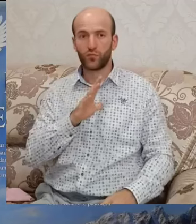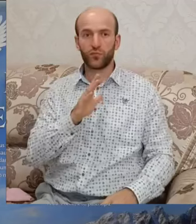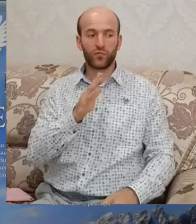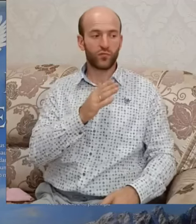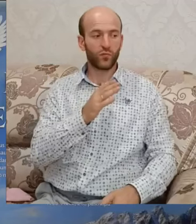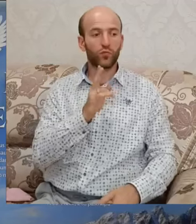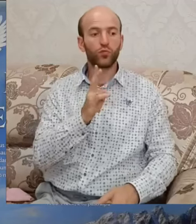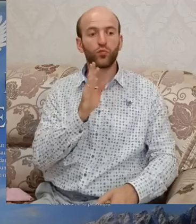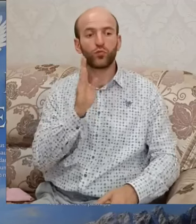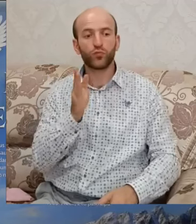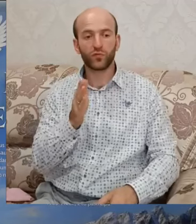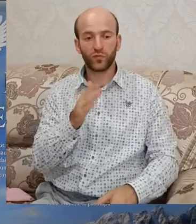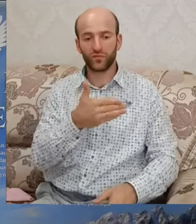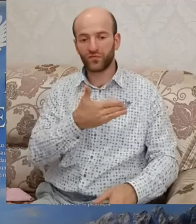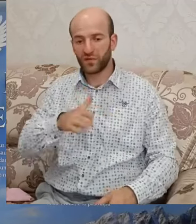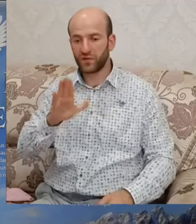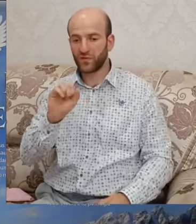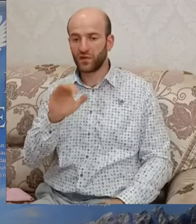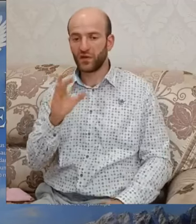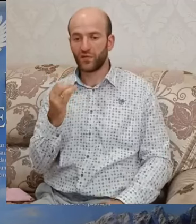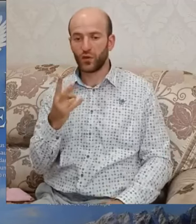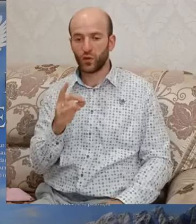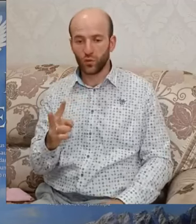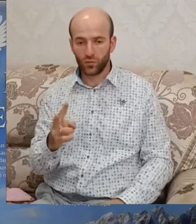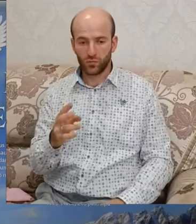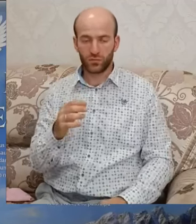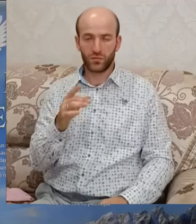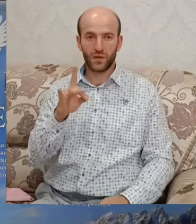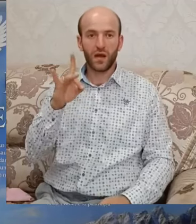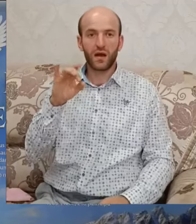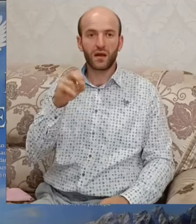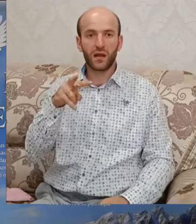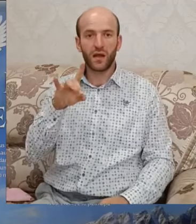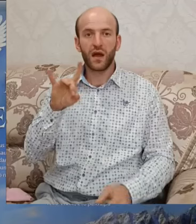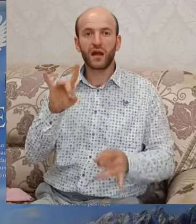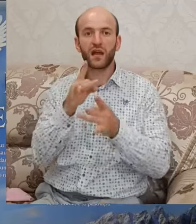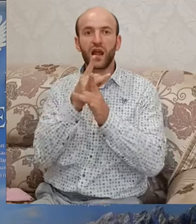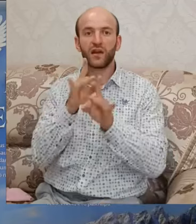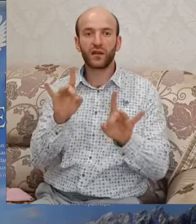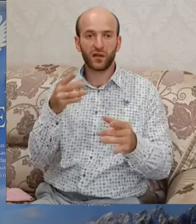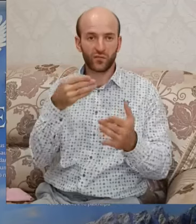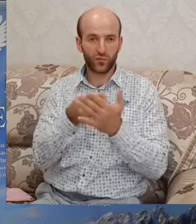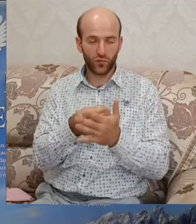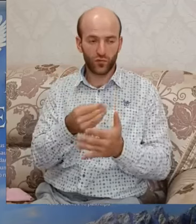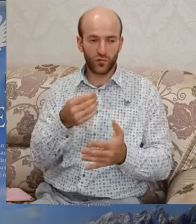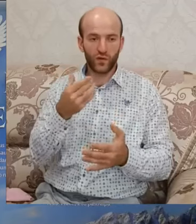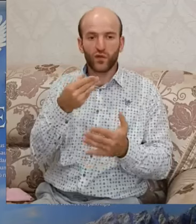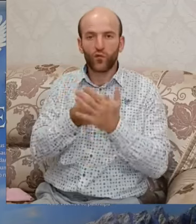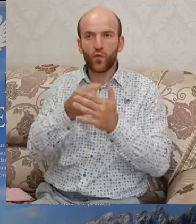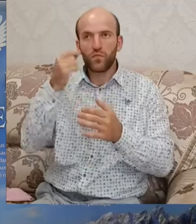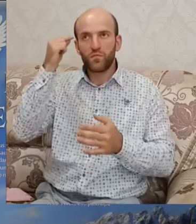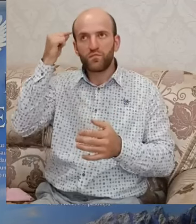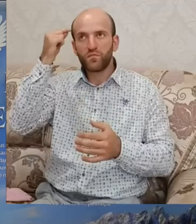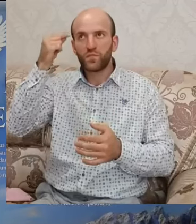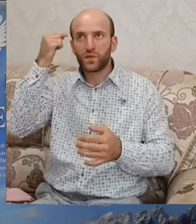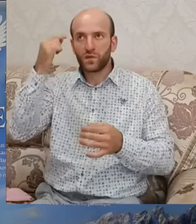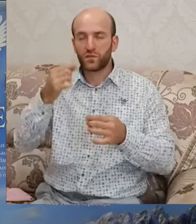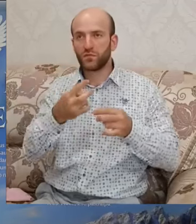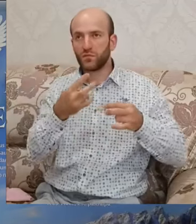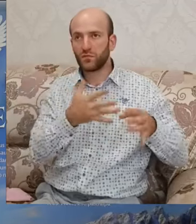savo asmeninio supratimo. Iš своего личного понимания. Iš savo komforto zonos. Из своей зоны комфорта. Kurią mes labai greitai